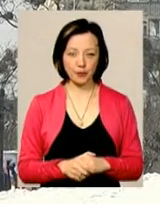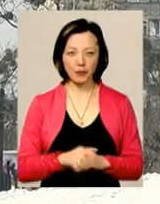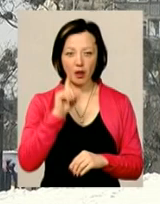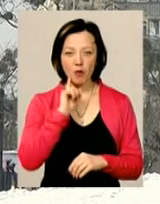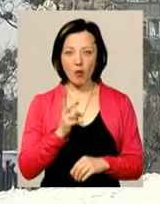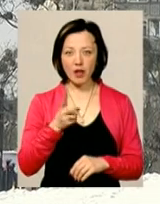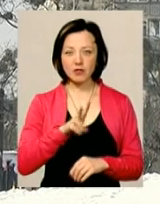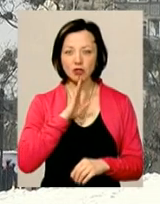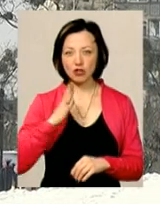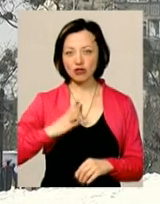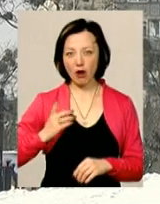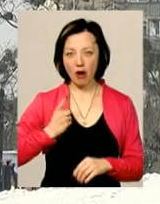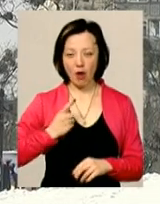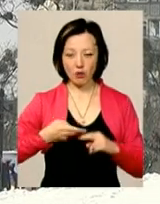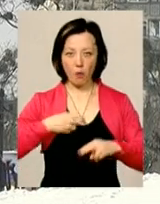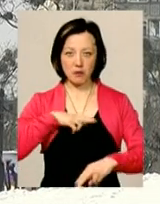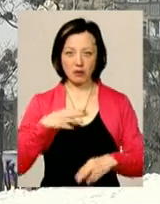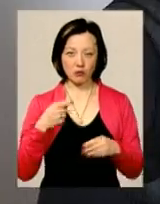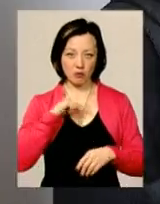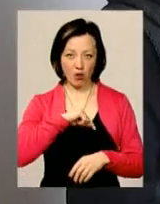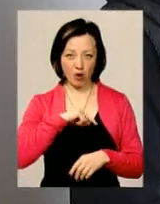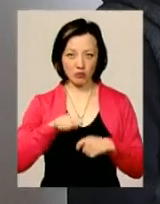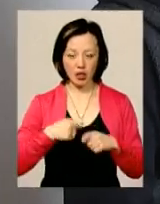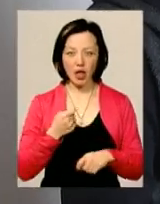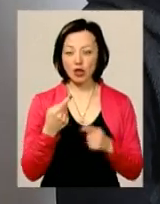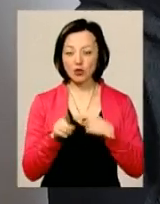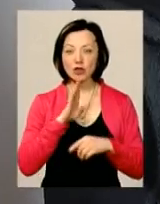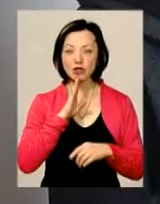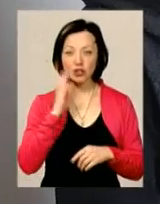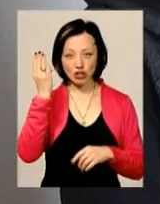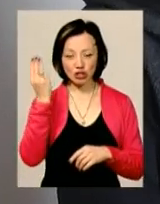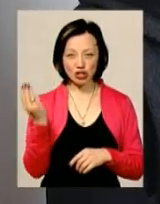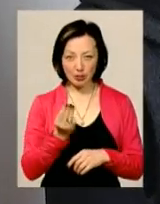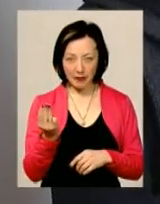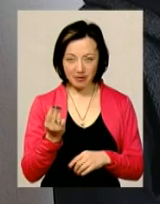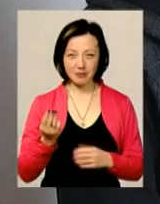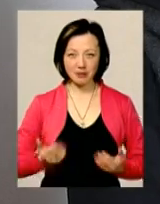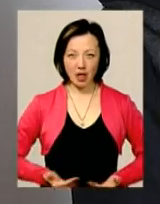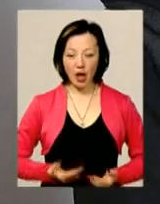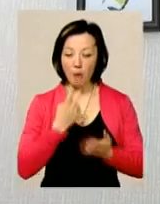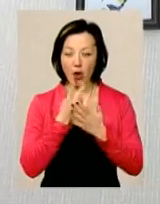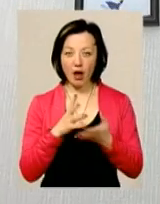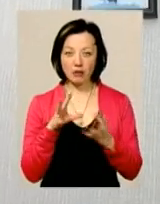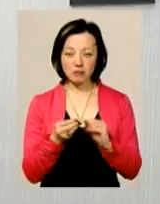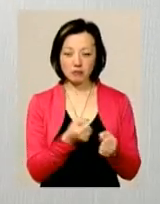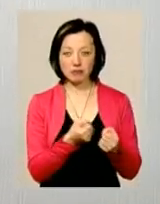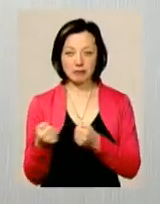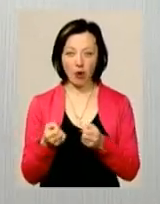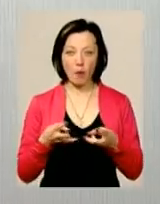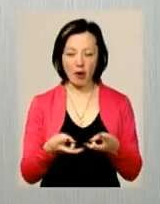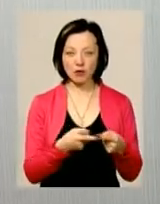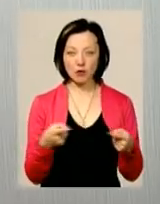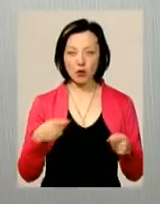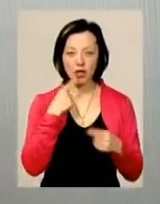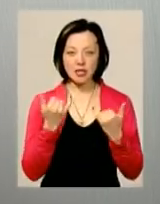дві позивачки чекають на моральну компенсацію, інша шепетівчанка Альона Подгурна демонструє наслідки затримки опалювального сезону.